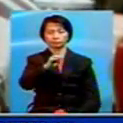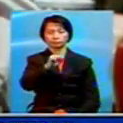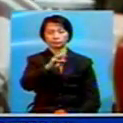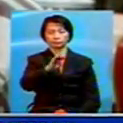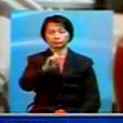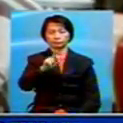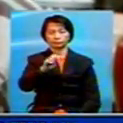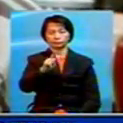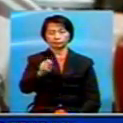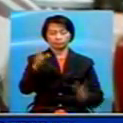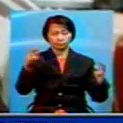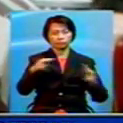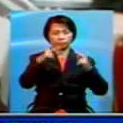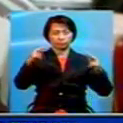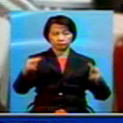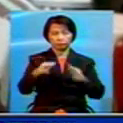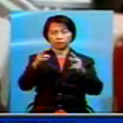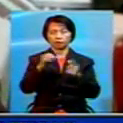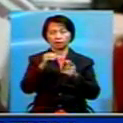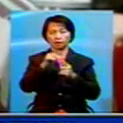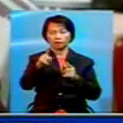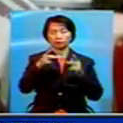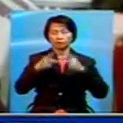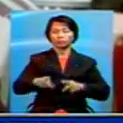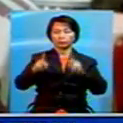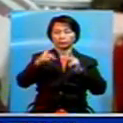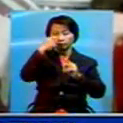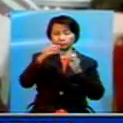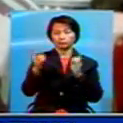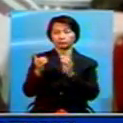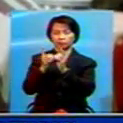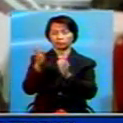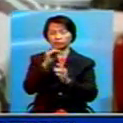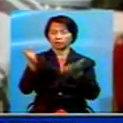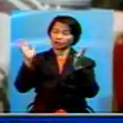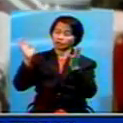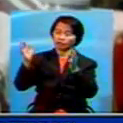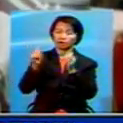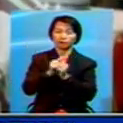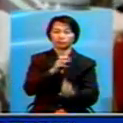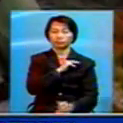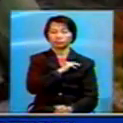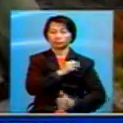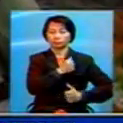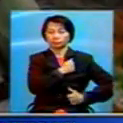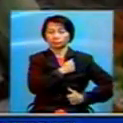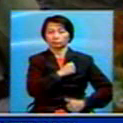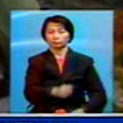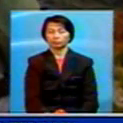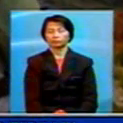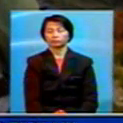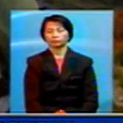bersua ataupun sebagai satu peluang untuk berjumpa dan berbualual mesera dengan Menteri Pertahanan